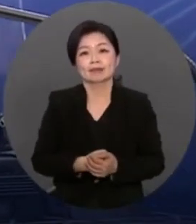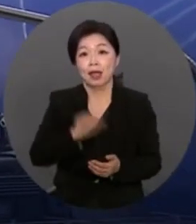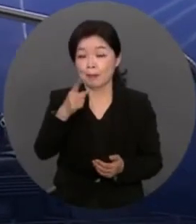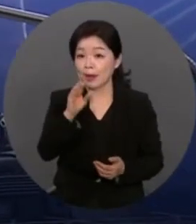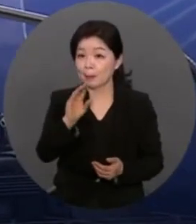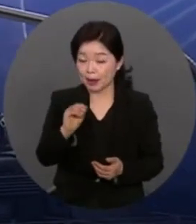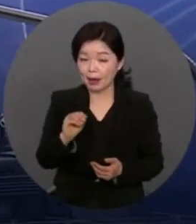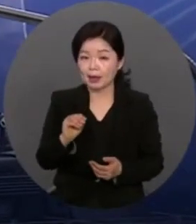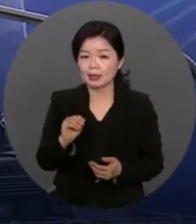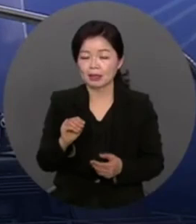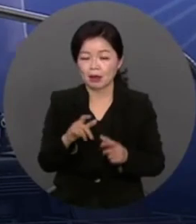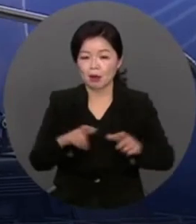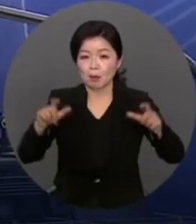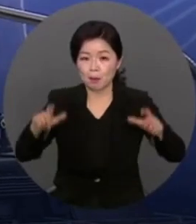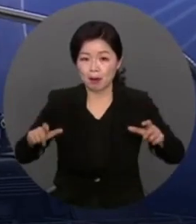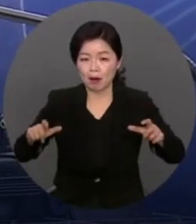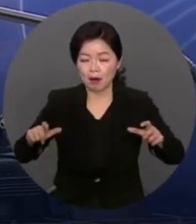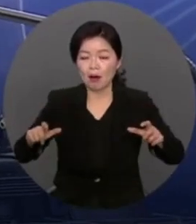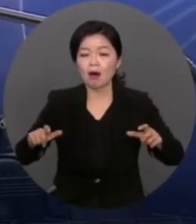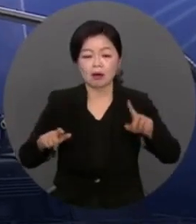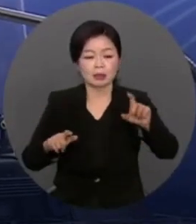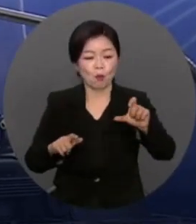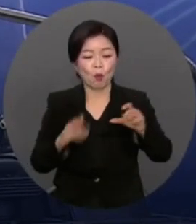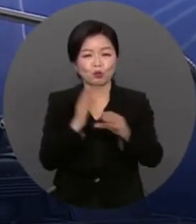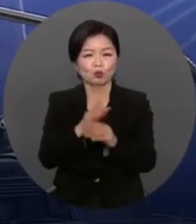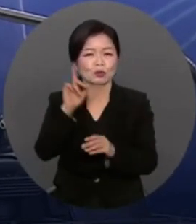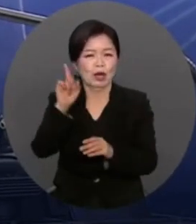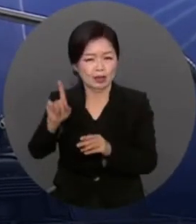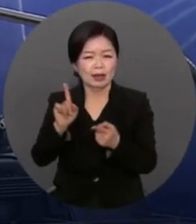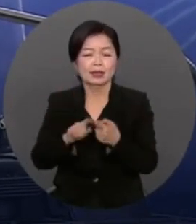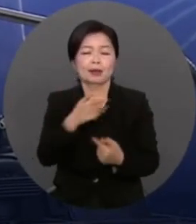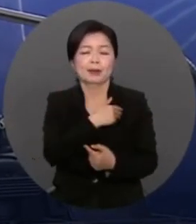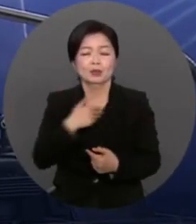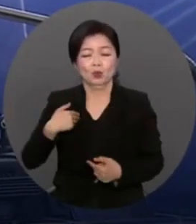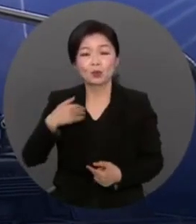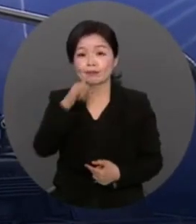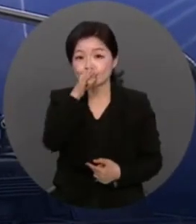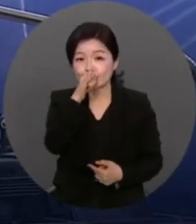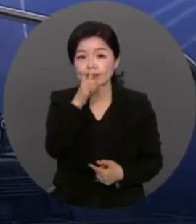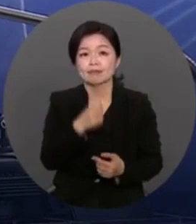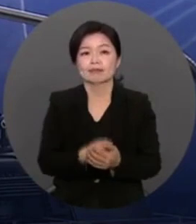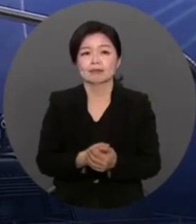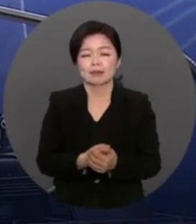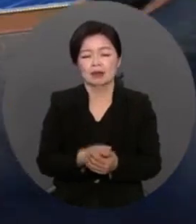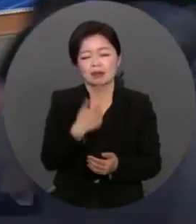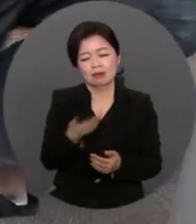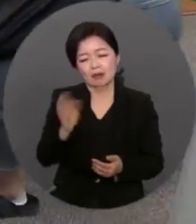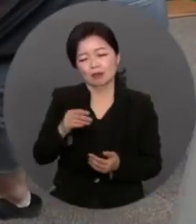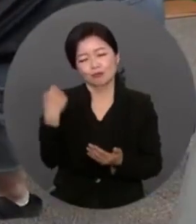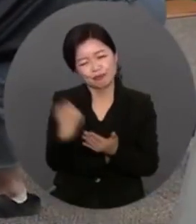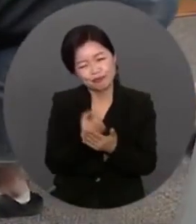이상 5군데 중에 한 군데였다는 점에 대해서 저희들은 대단히 만족하고 있습니다. 다소 서운함은